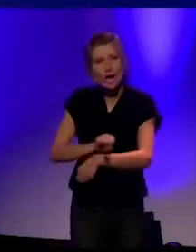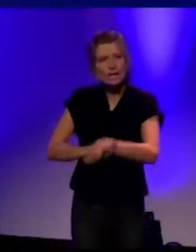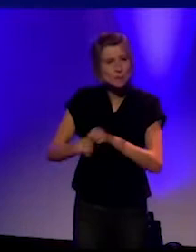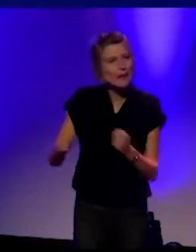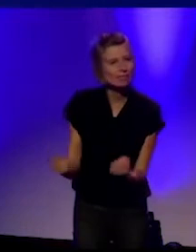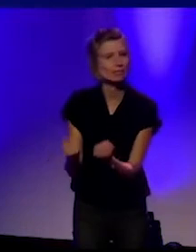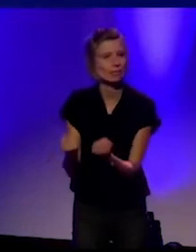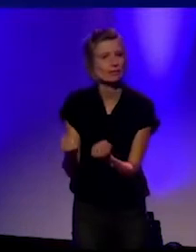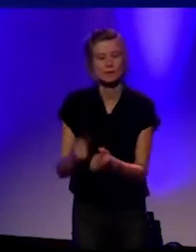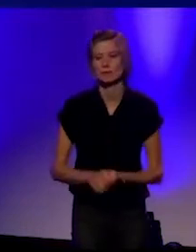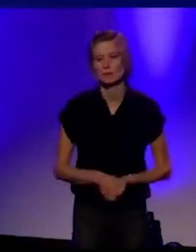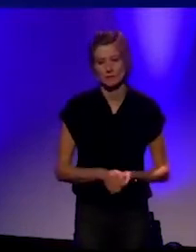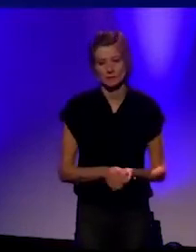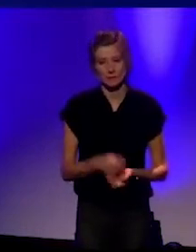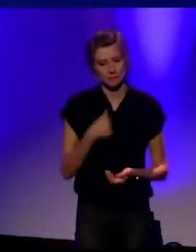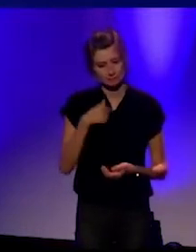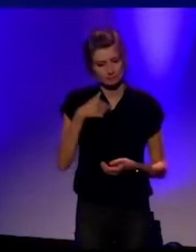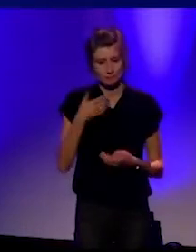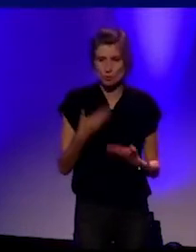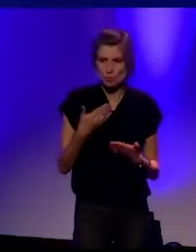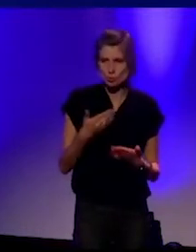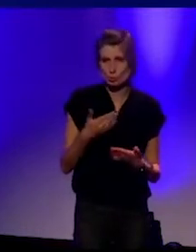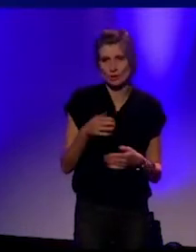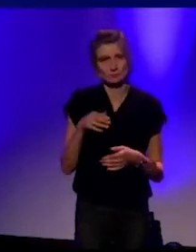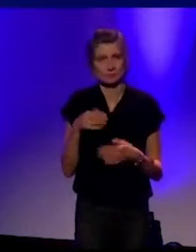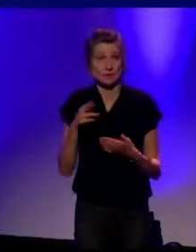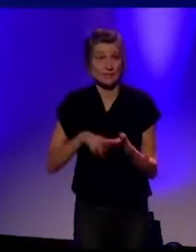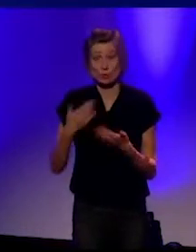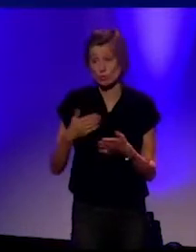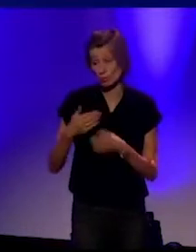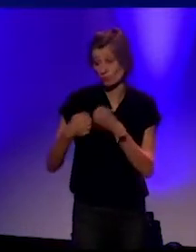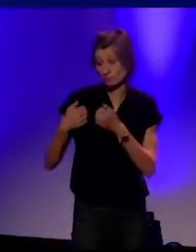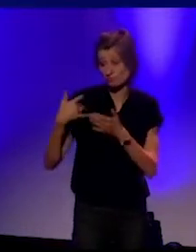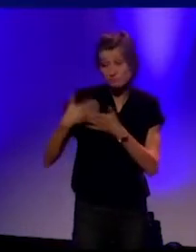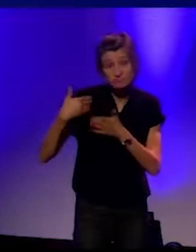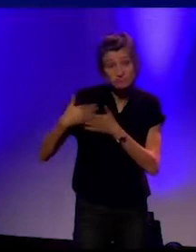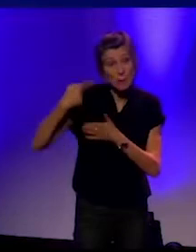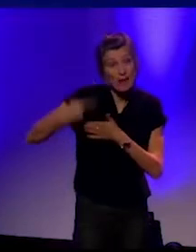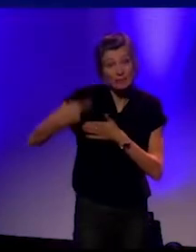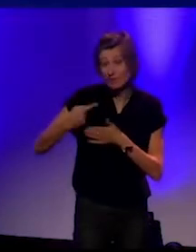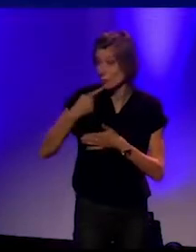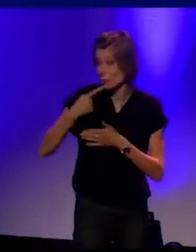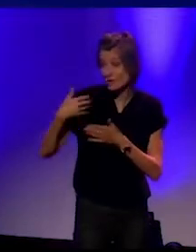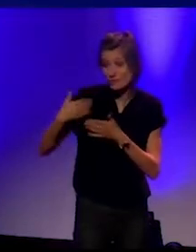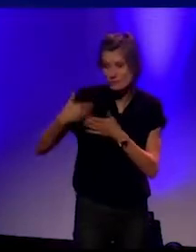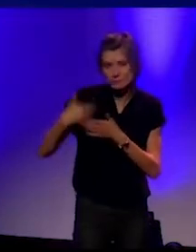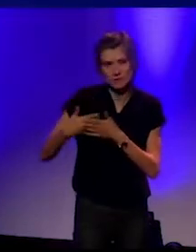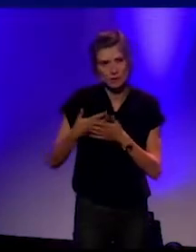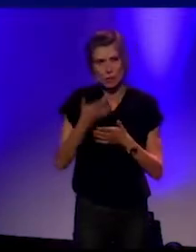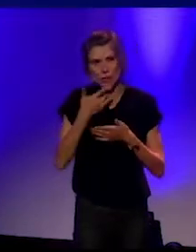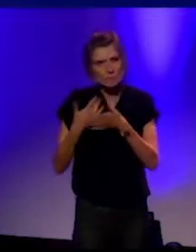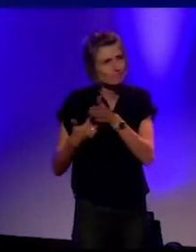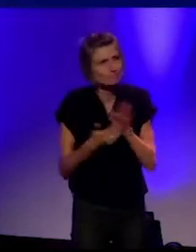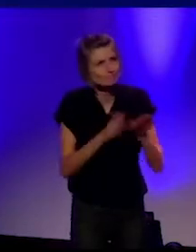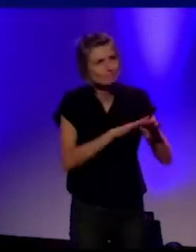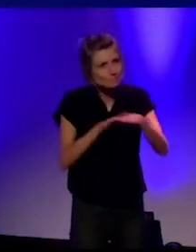ik wil hier toch in het bijzonder ook, en dat is wel nuttig na de voorbije weken en maanden, de krachtige rol van onze studenten in beklemtonen. Want heel veel van die